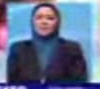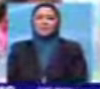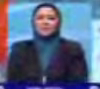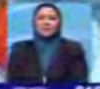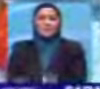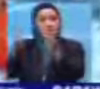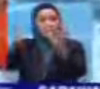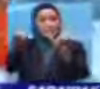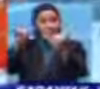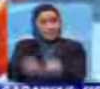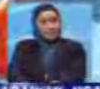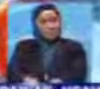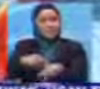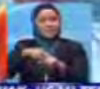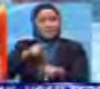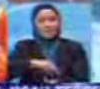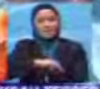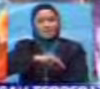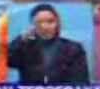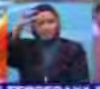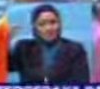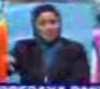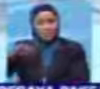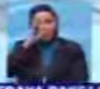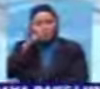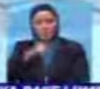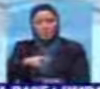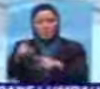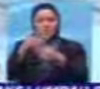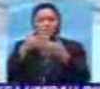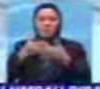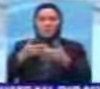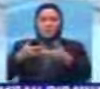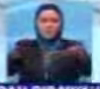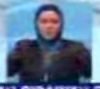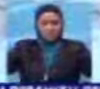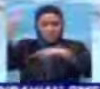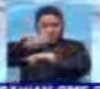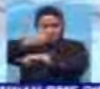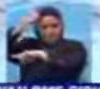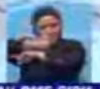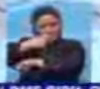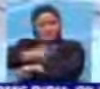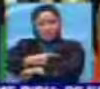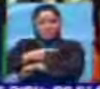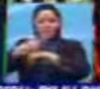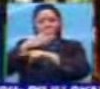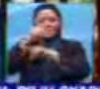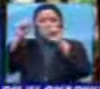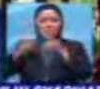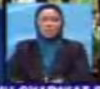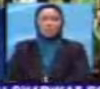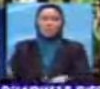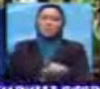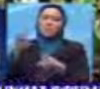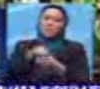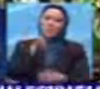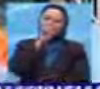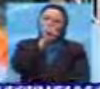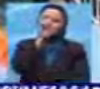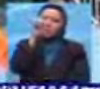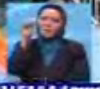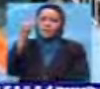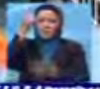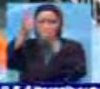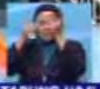Penduduk Gua Musang menyambut baik kawasan rekreasi itu yang dibuka setiap hari dan boleh memuatkan kira-kira 200 pengunjung dalam satu-satu masa.